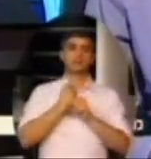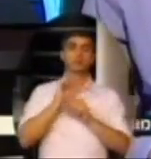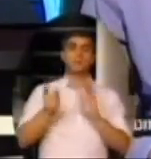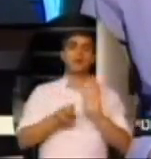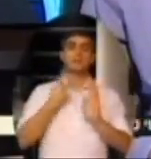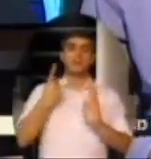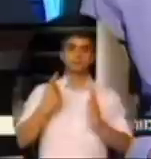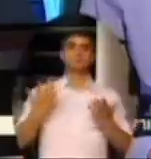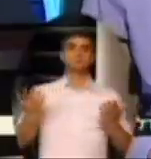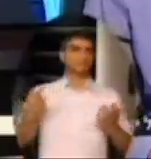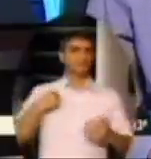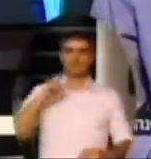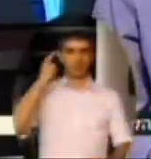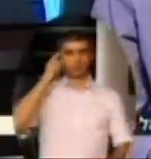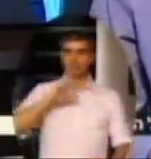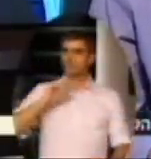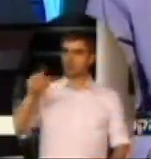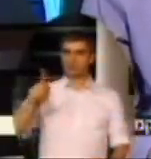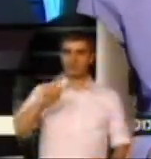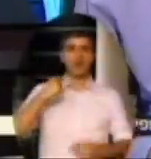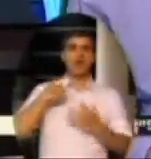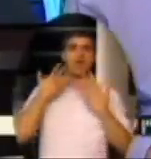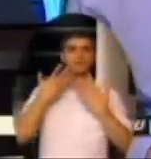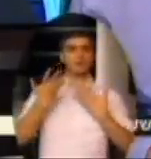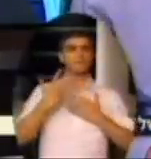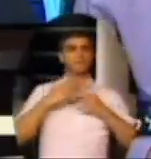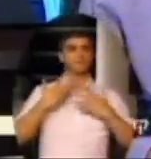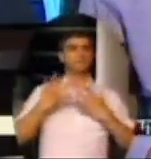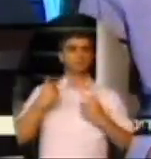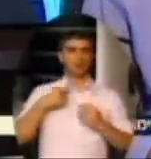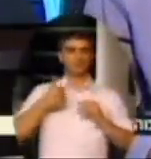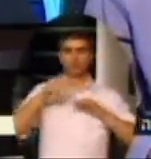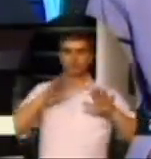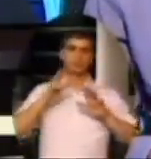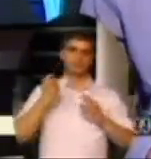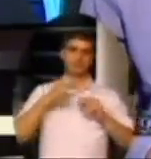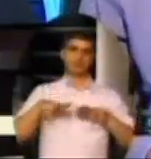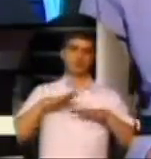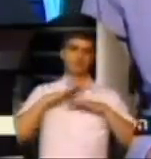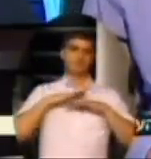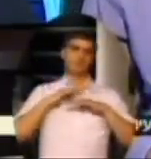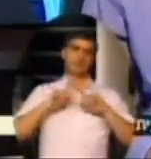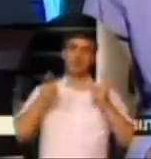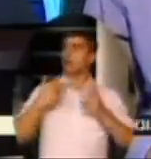הפעם ואני לא חושב כמוך האווירה ביני לבין ראש הממשלה נמצאת במקום אחר לחלוטין